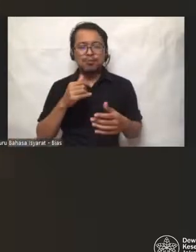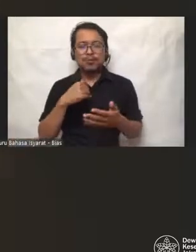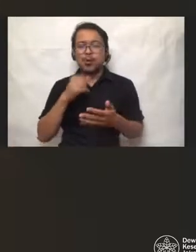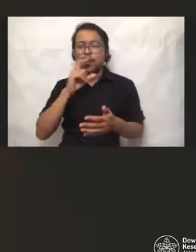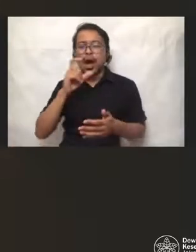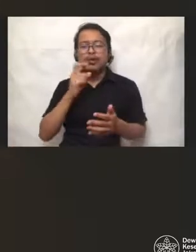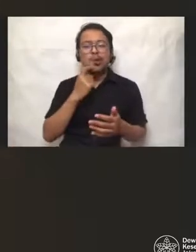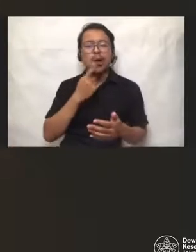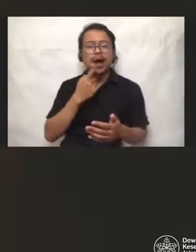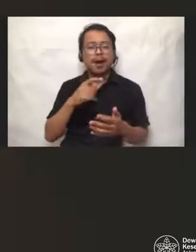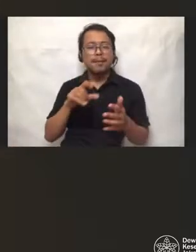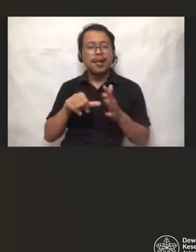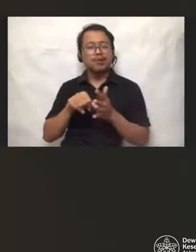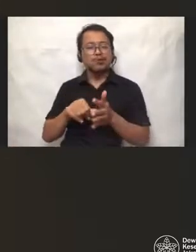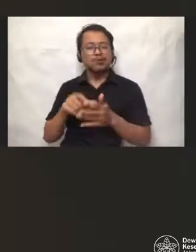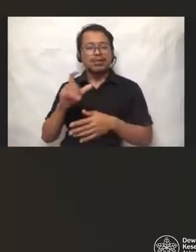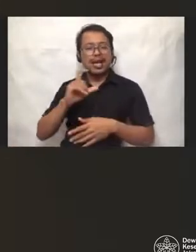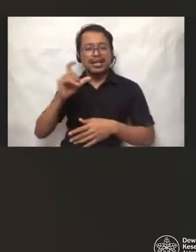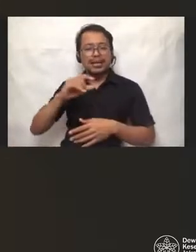pun terlihat di ruangan.